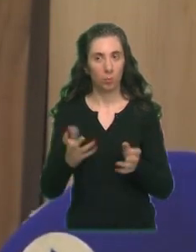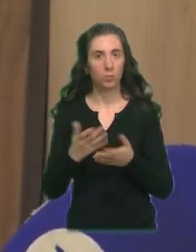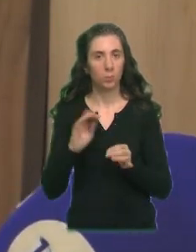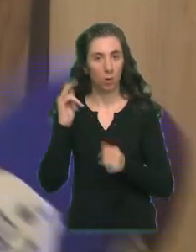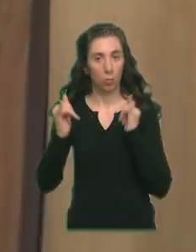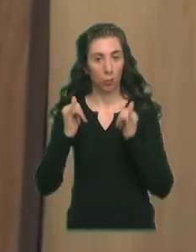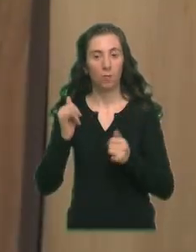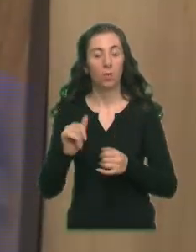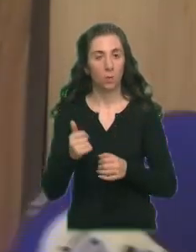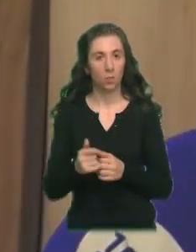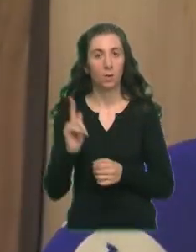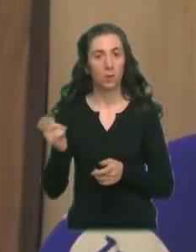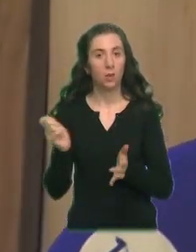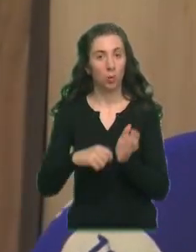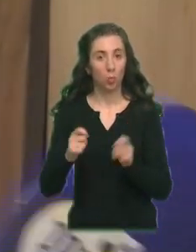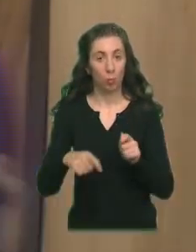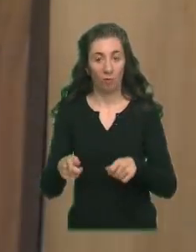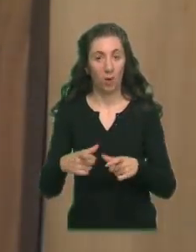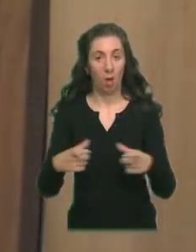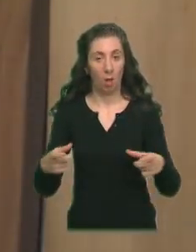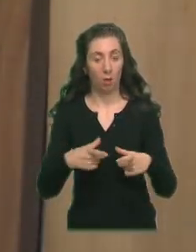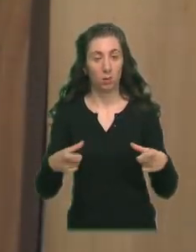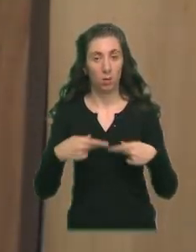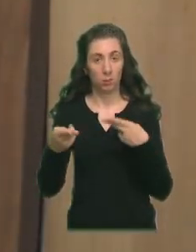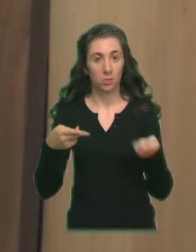za putovanja. Da. I za kupnju razglednica.